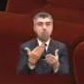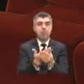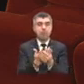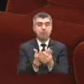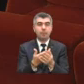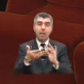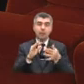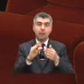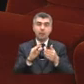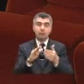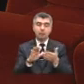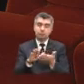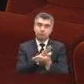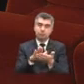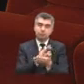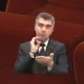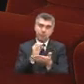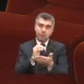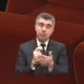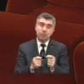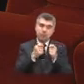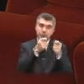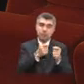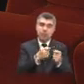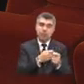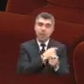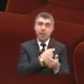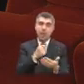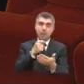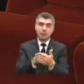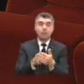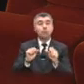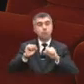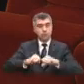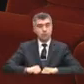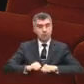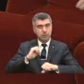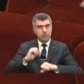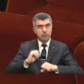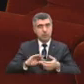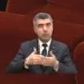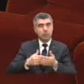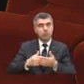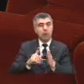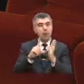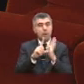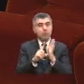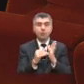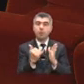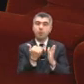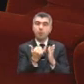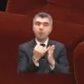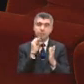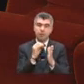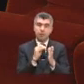في الاورديناتور عن طريق الانترنت لشي قضيه، خصو يكون عنده السند القانوني باش يقبلها وباش تعطيها المركز القانوني ديالها، ماشي غير تصيفط عليه وجده ويديرها